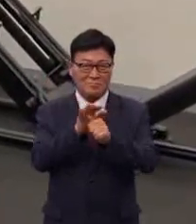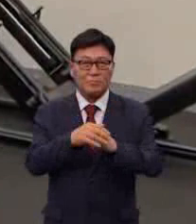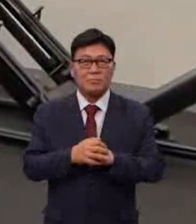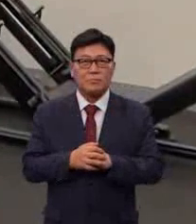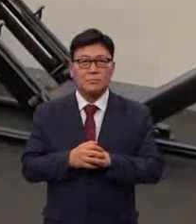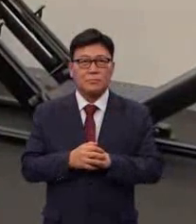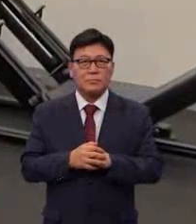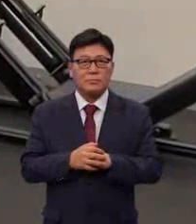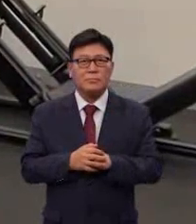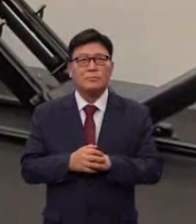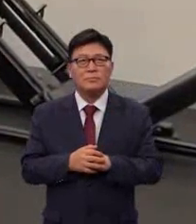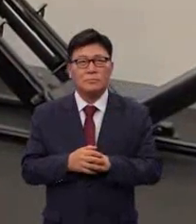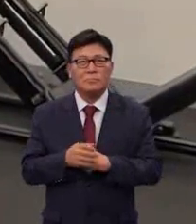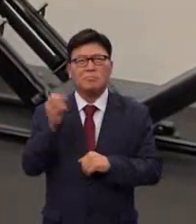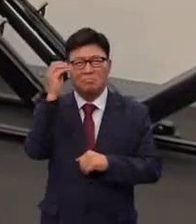재도전을 응원합니다.